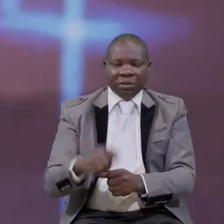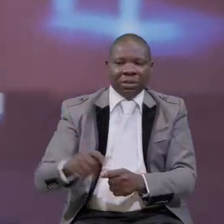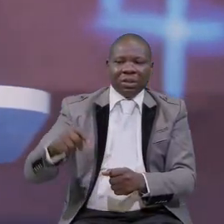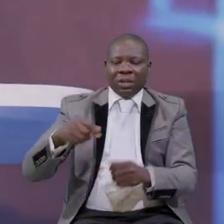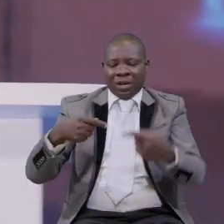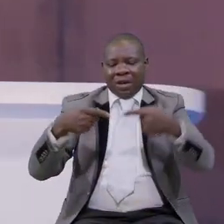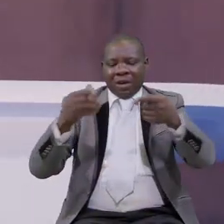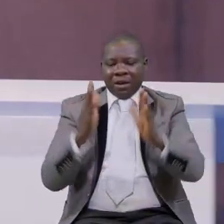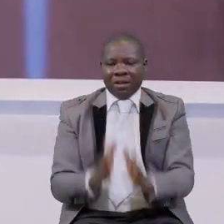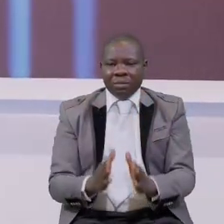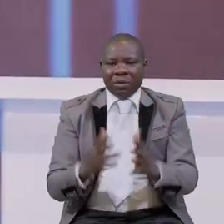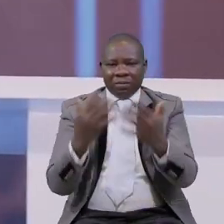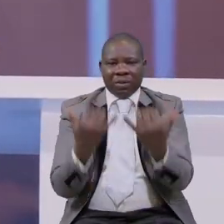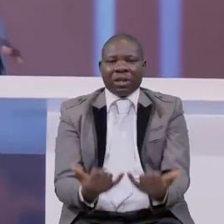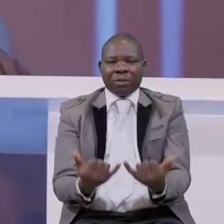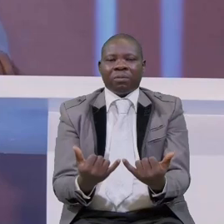l'ennemi.